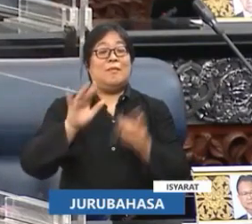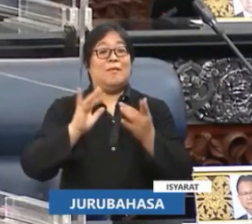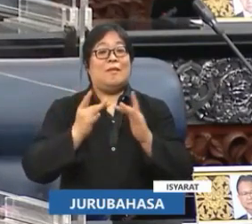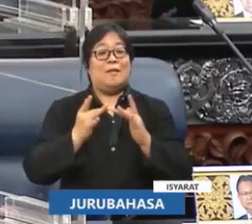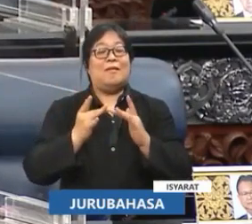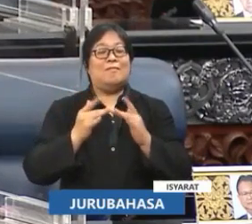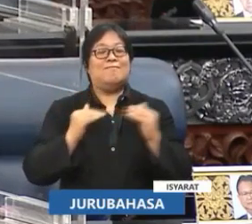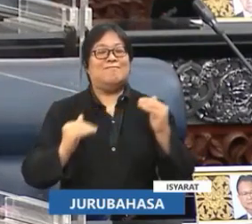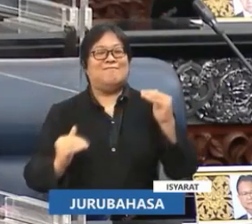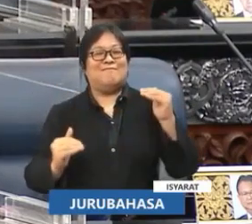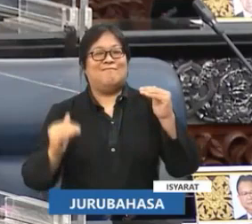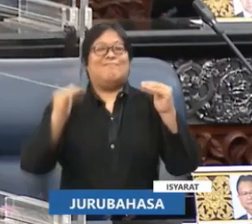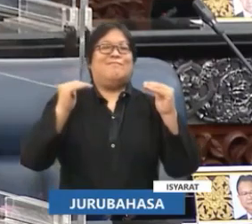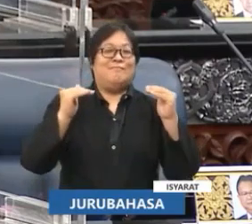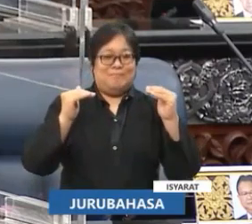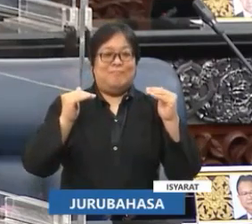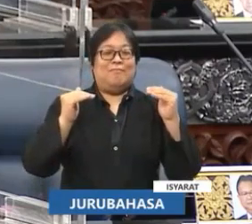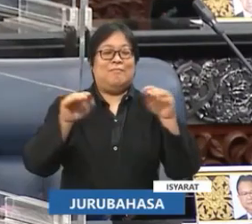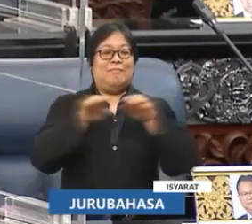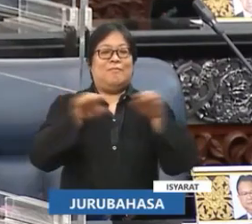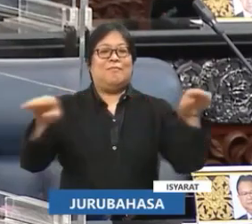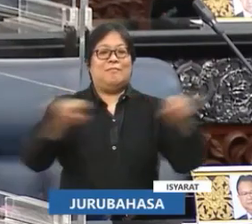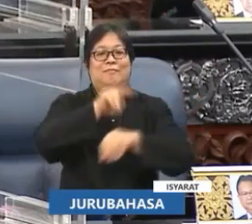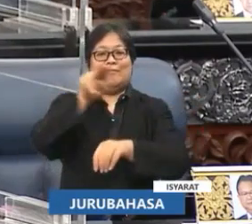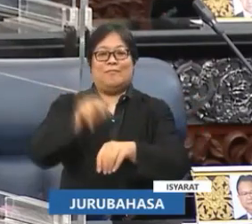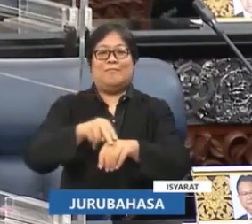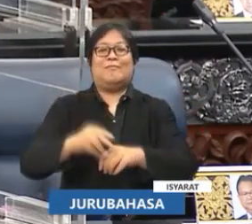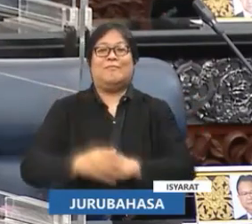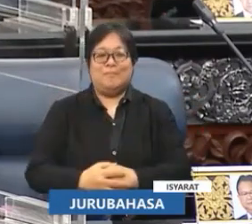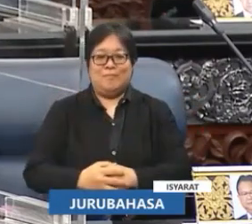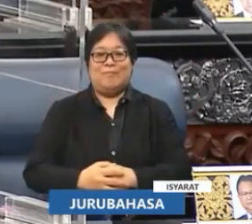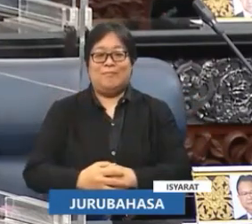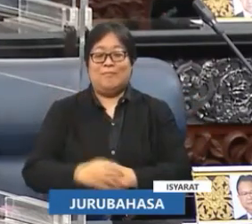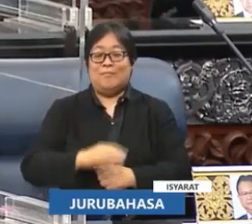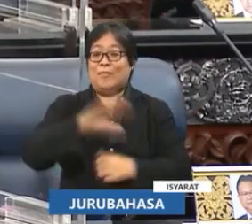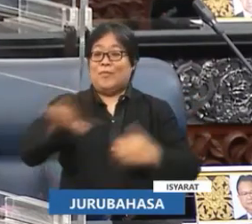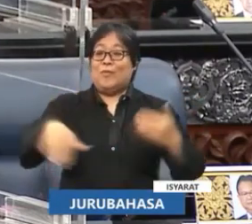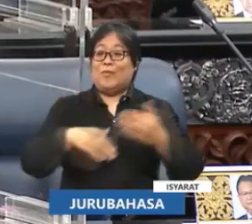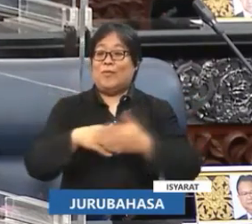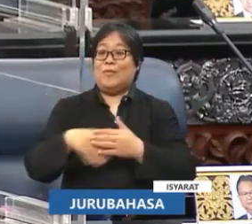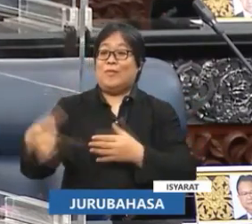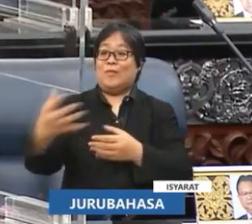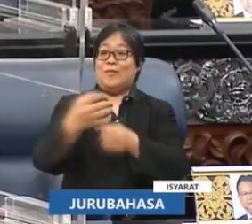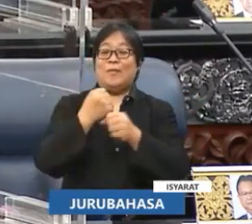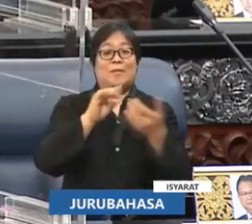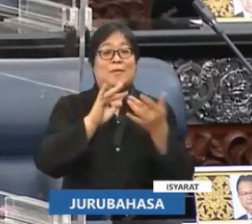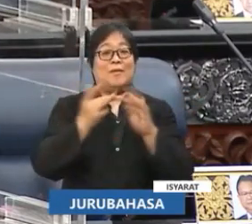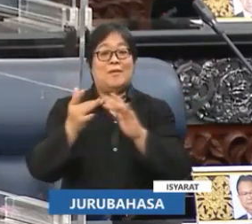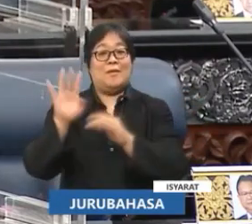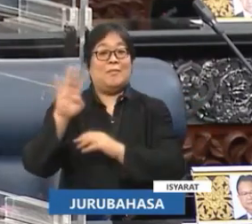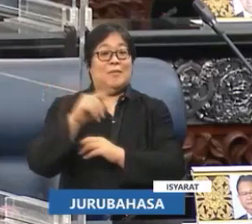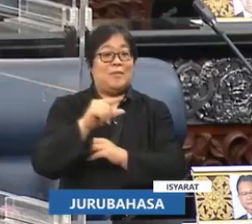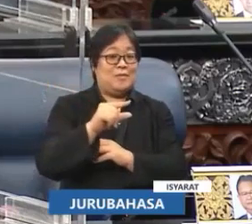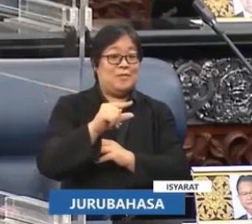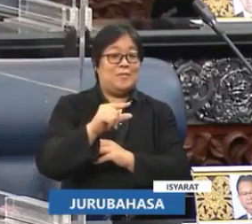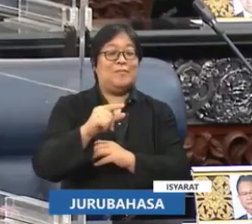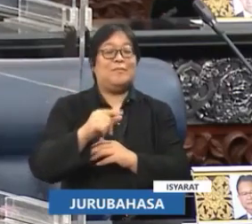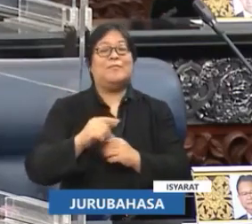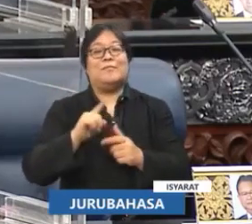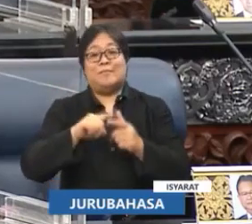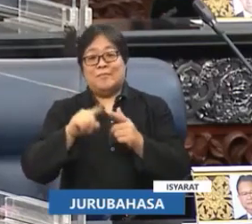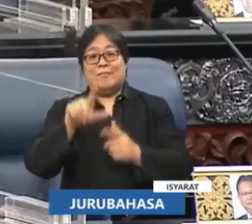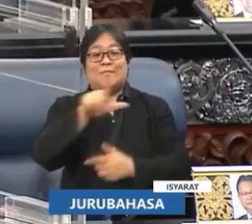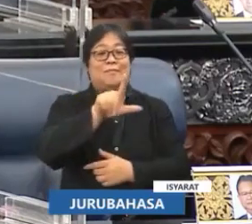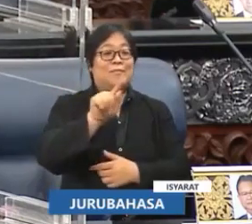menjadi setara atau hampir setara dengan national average bagi kesemuanya mendapat liputan 4G ataupun long term